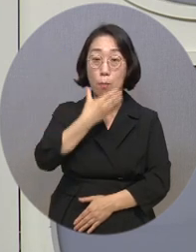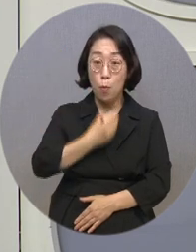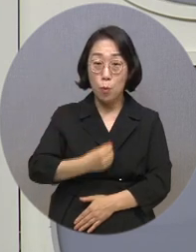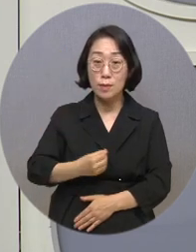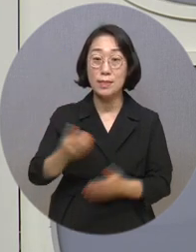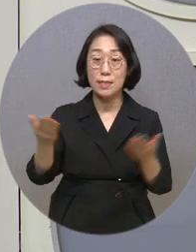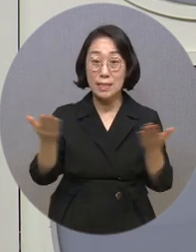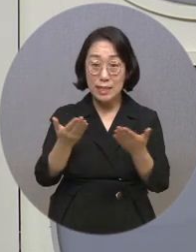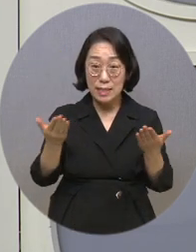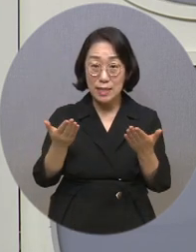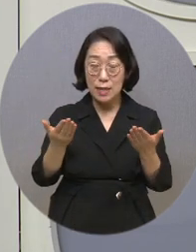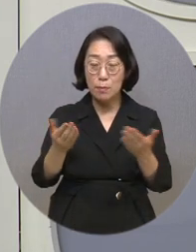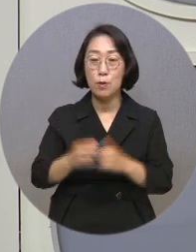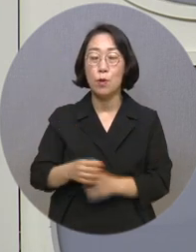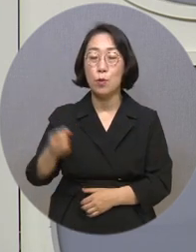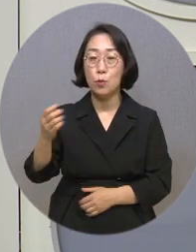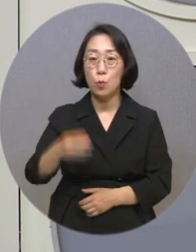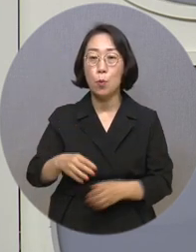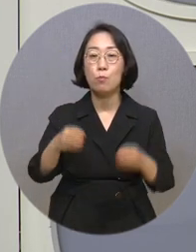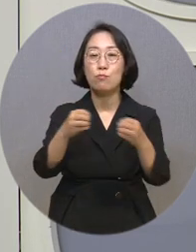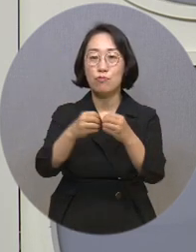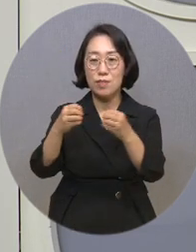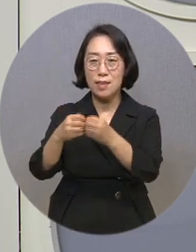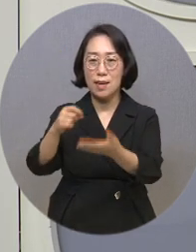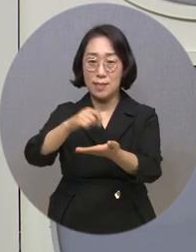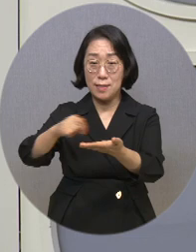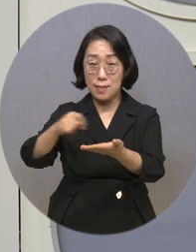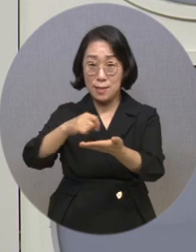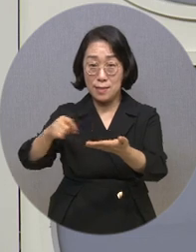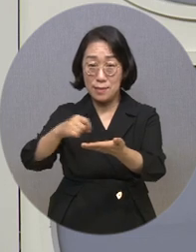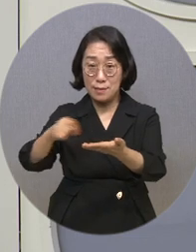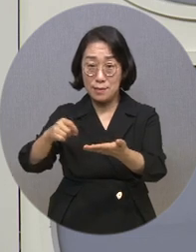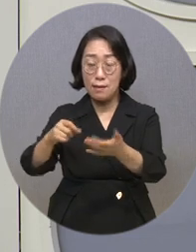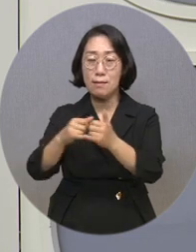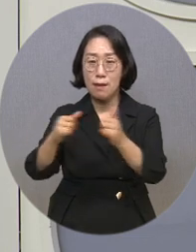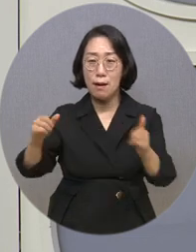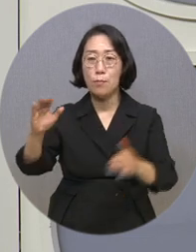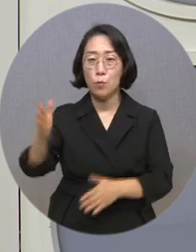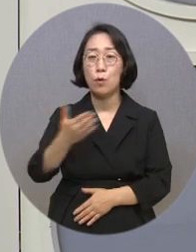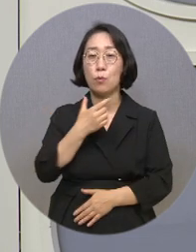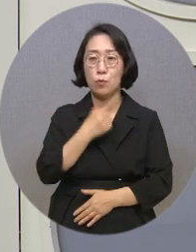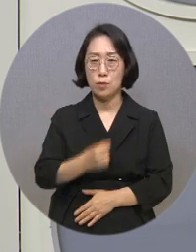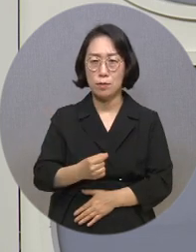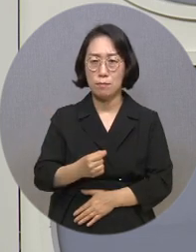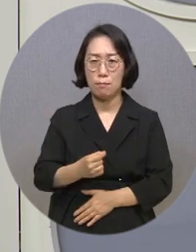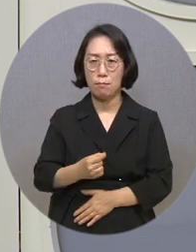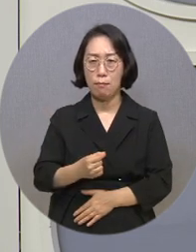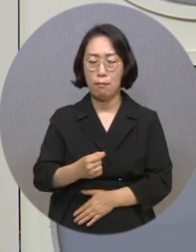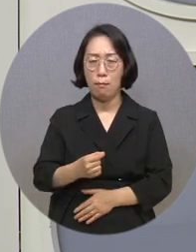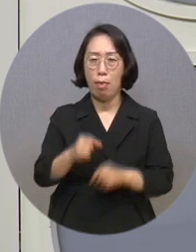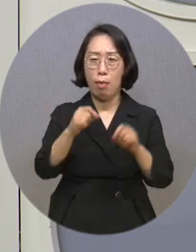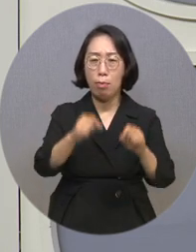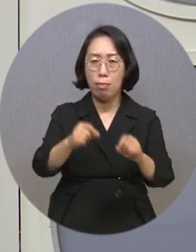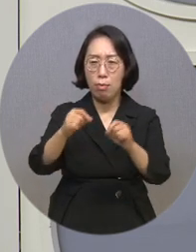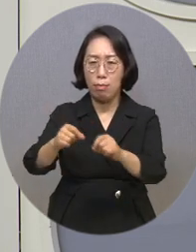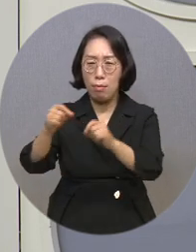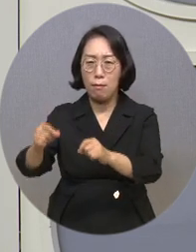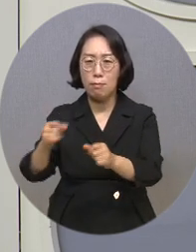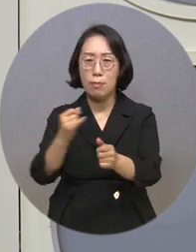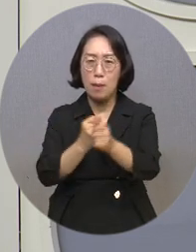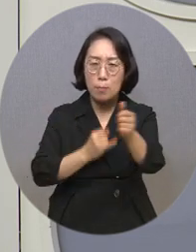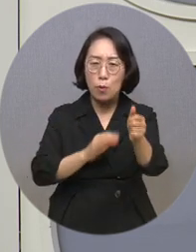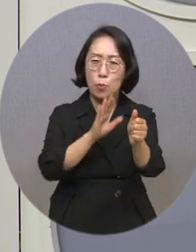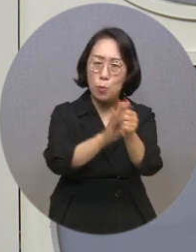하면서 시인이 된다든가 수필가가 되는 게 꿈이었거든요. 근데 그 꿈을 못 이루고 살았어. 남편 뒷바라지